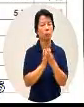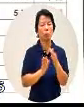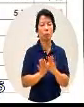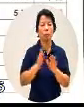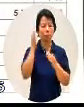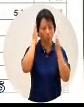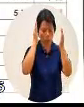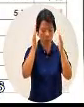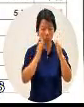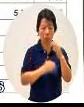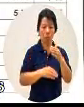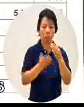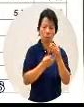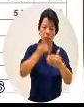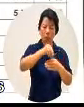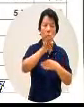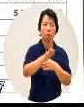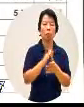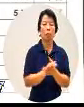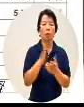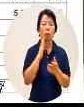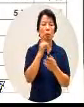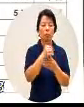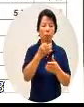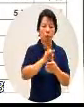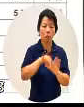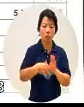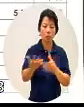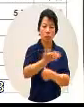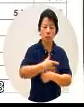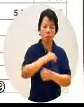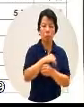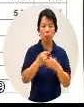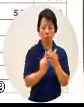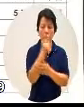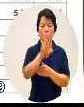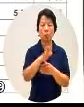自有財源呢平常就有在說只有三項呢